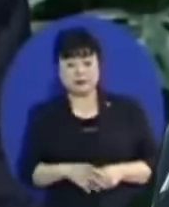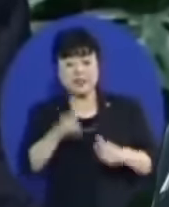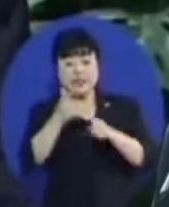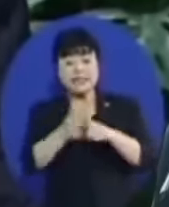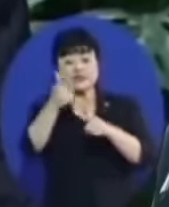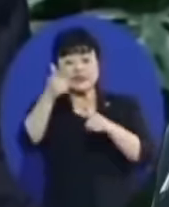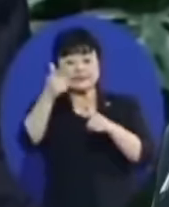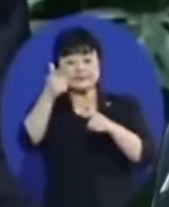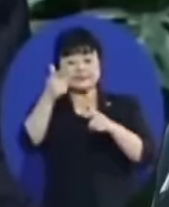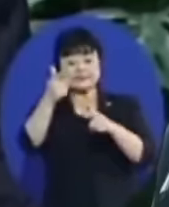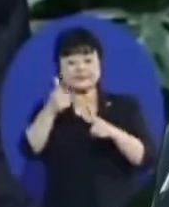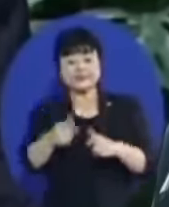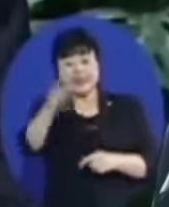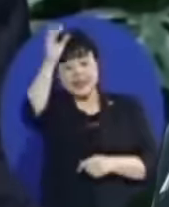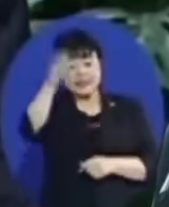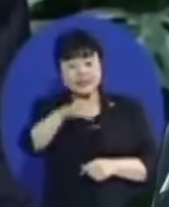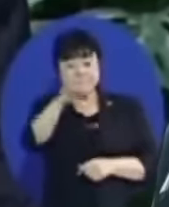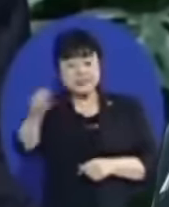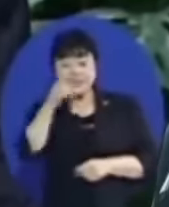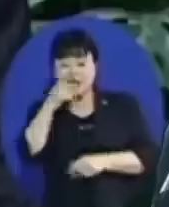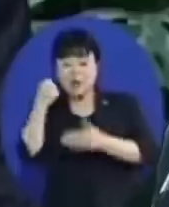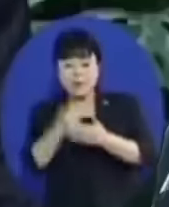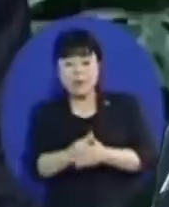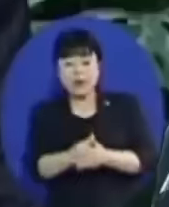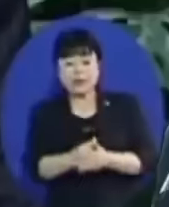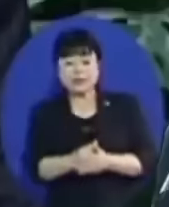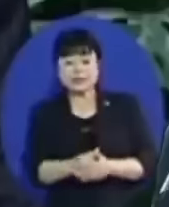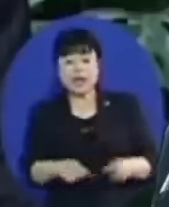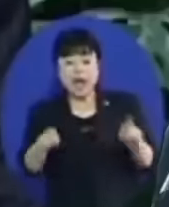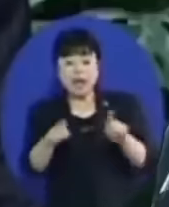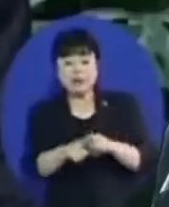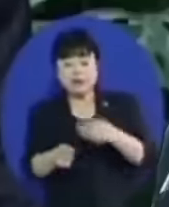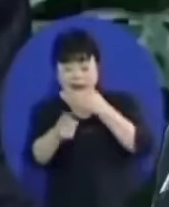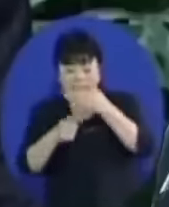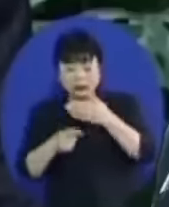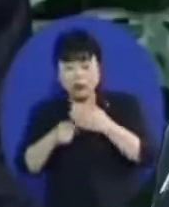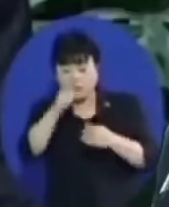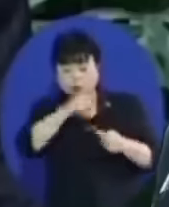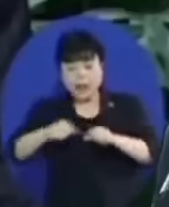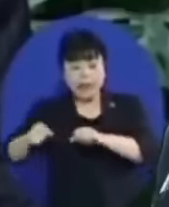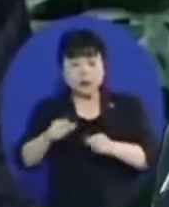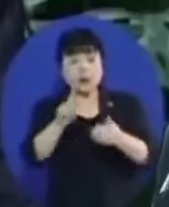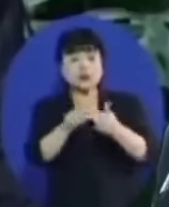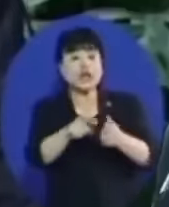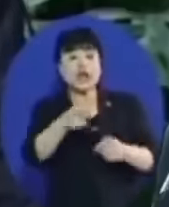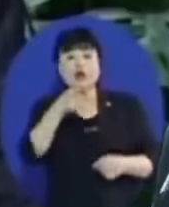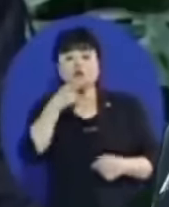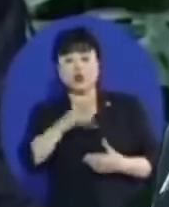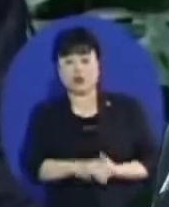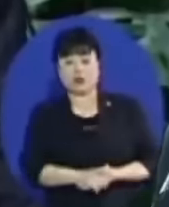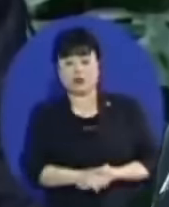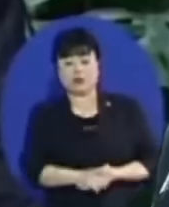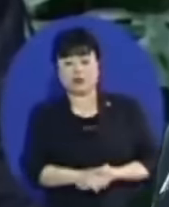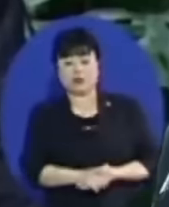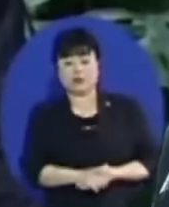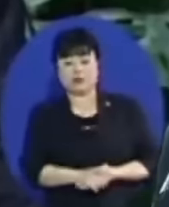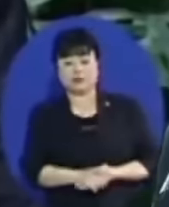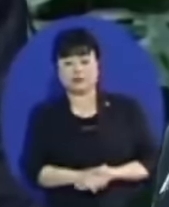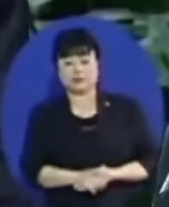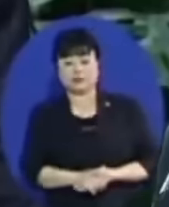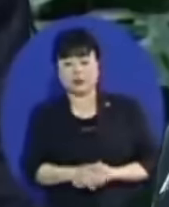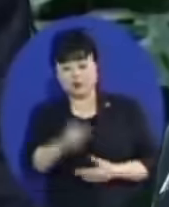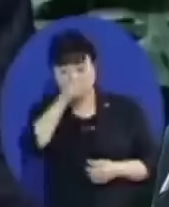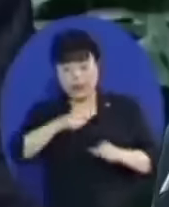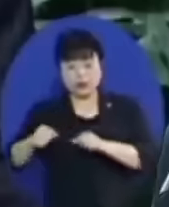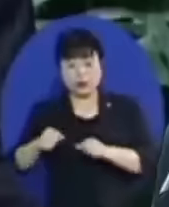예수님 십자가에 못 박힐 때 함께 못 박힌 강도가 좋은 행위를 할 시간이 어디 있습니까? 즉선할 시간도